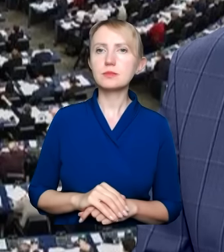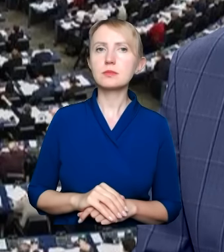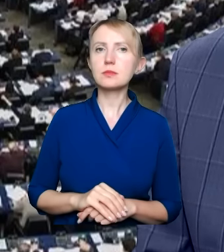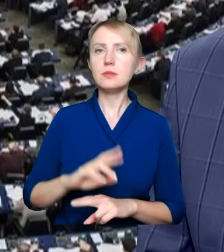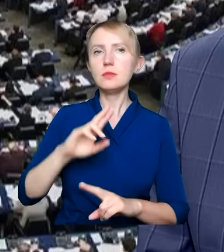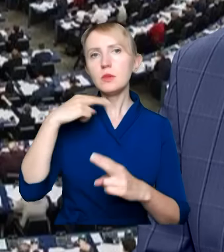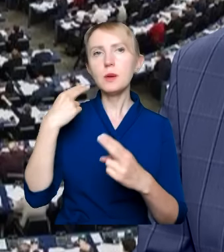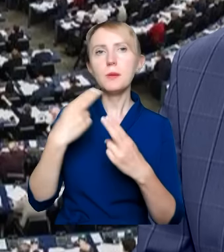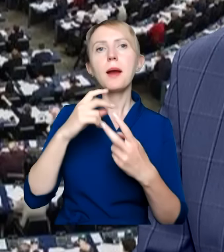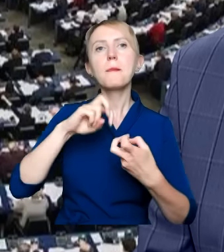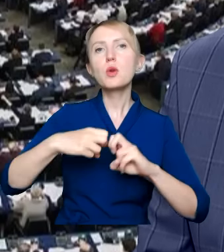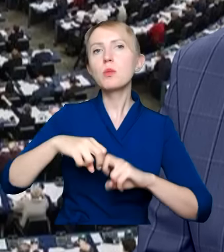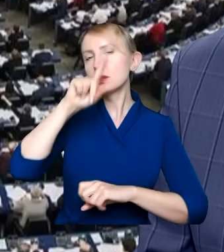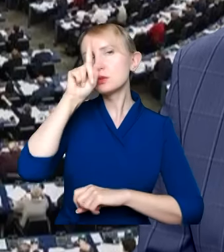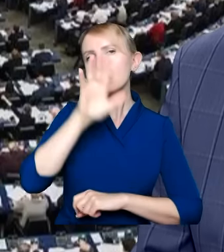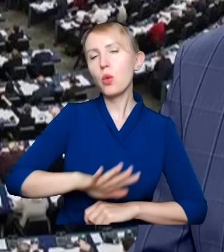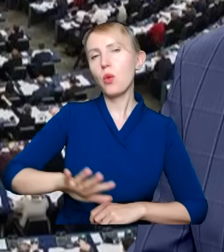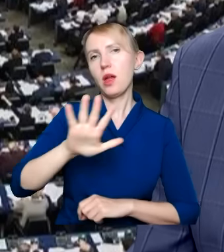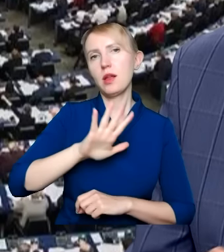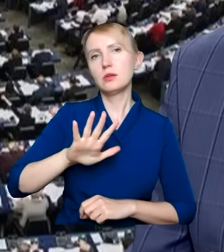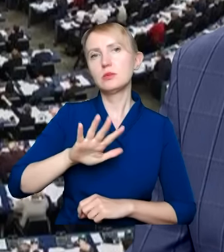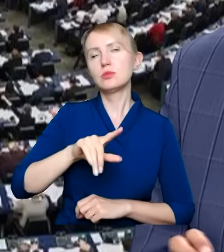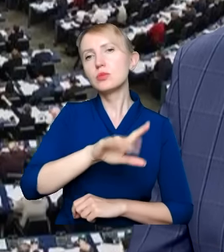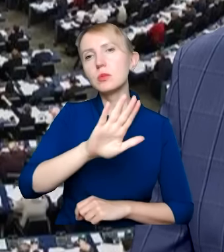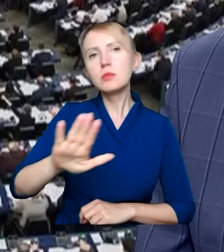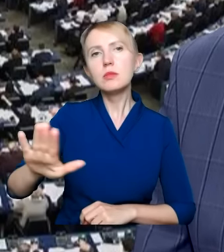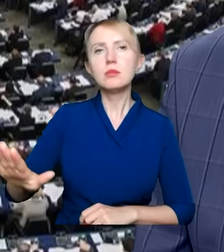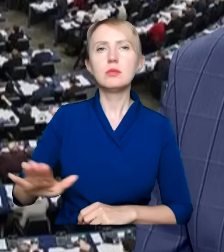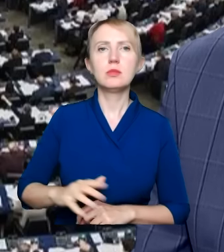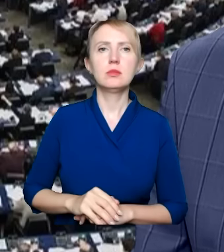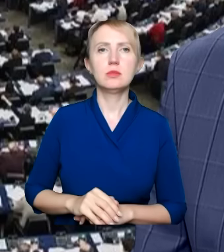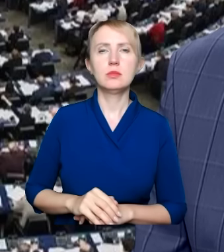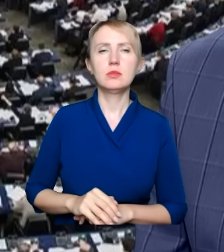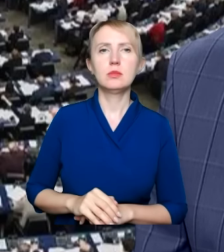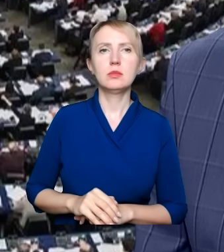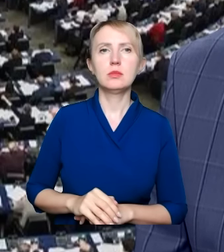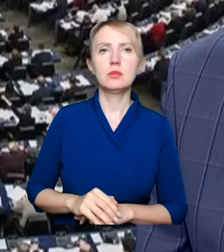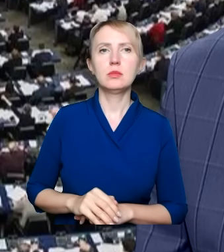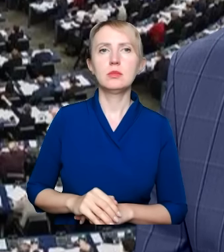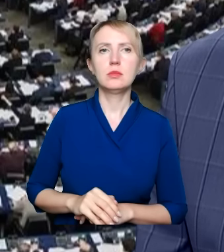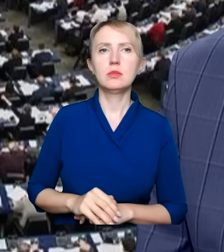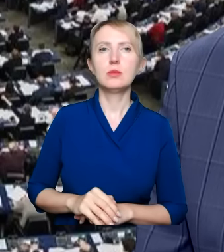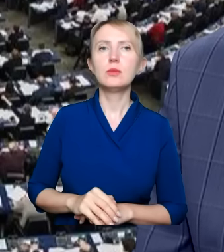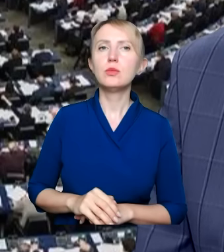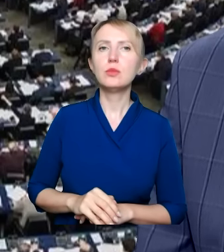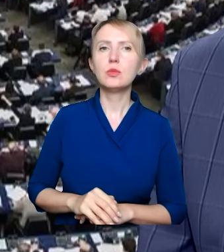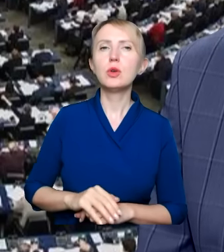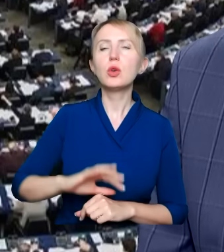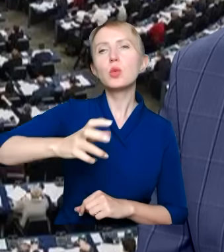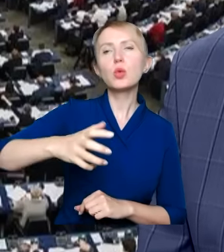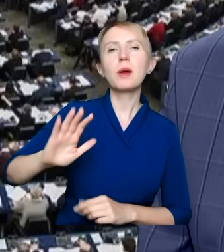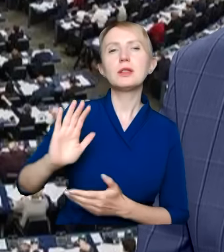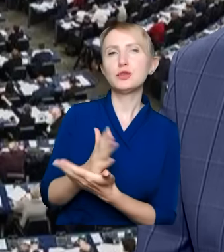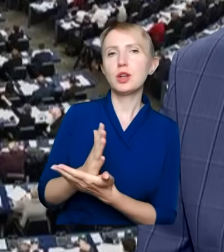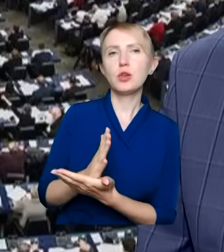na problemy społeczne które spotykają stereotypowo rzecz ujmując klasę średnią która nie jest w stanie już normalnie